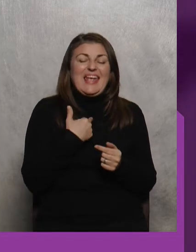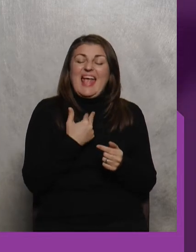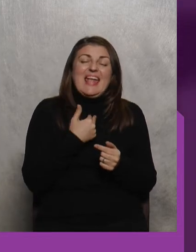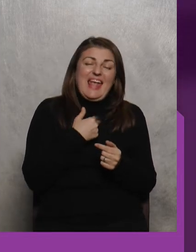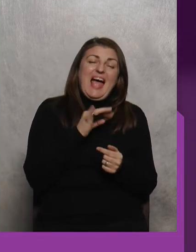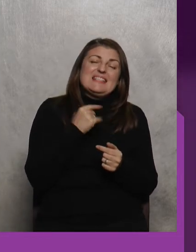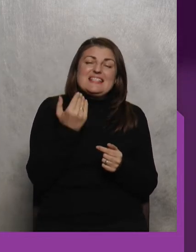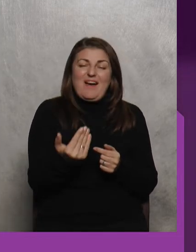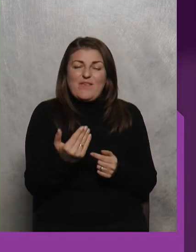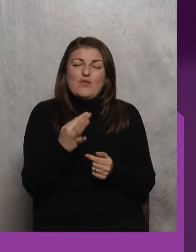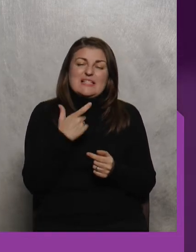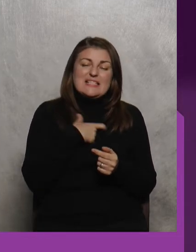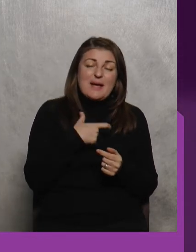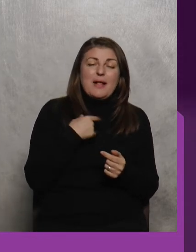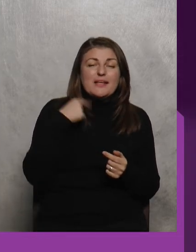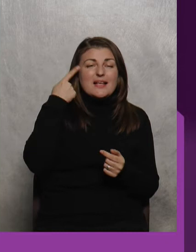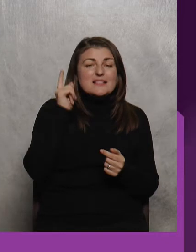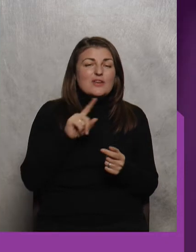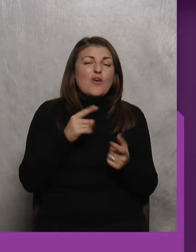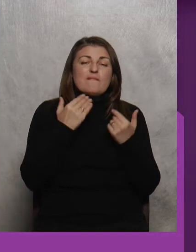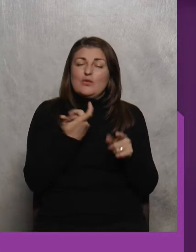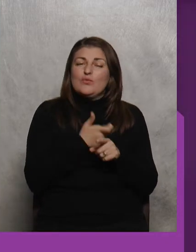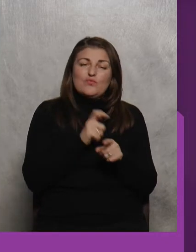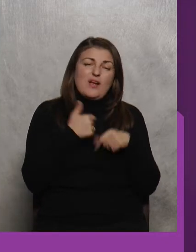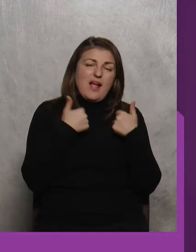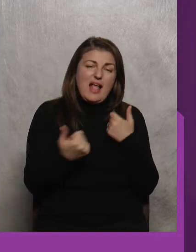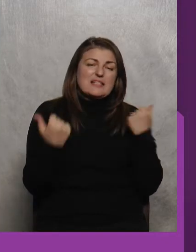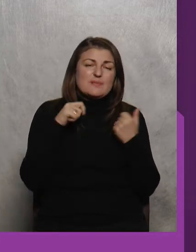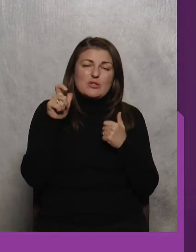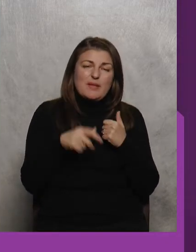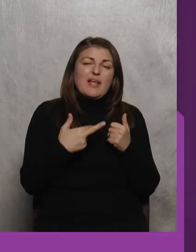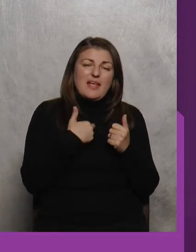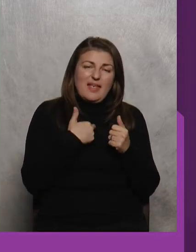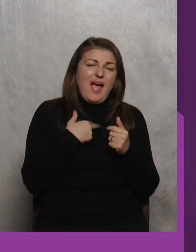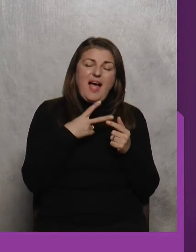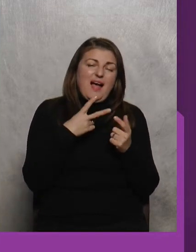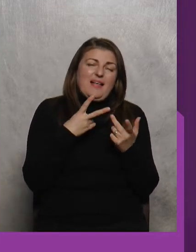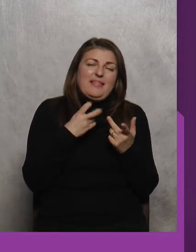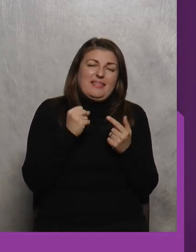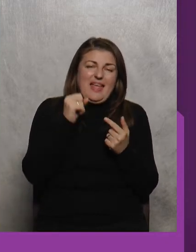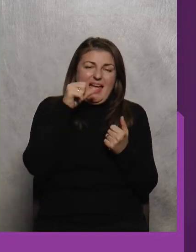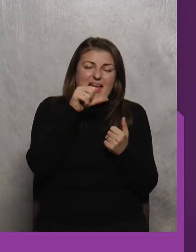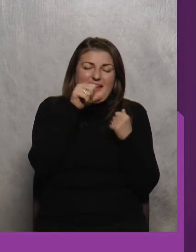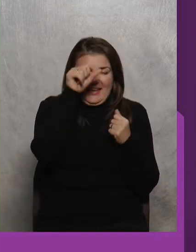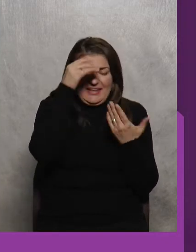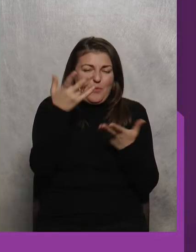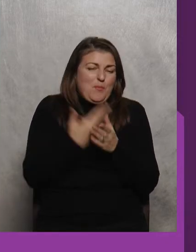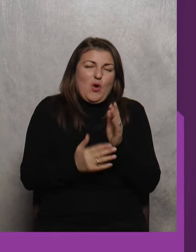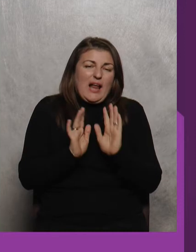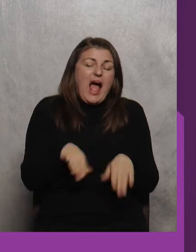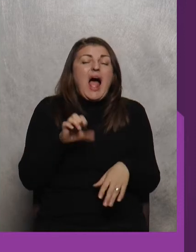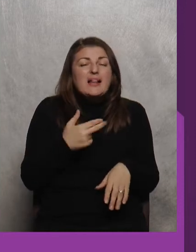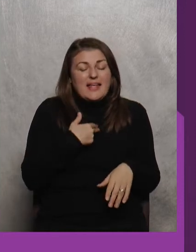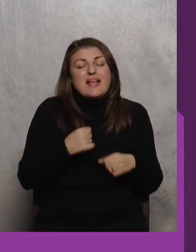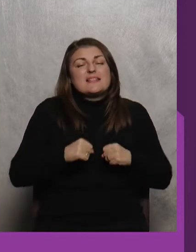Я і за нього, і за себе, але я знаю, що він дуже класний спортсмен, і я і не гріх йому, як кажуть, і програти. Але